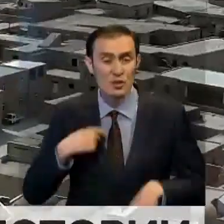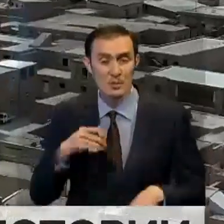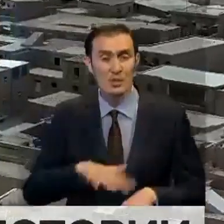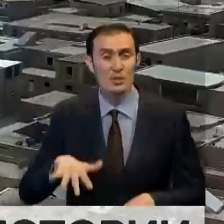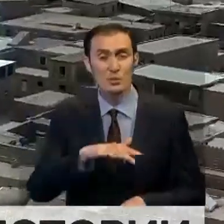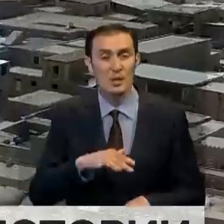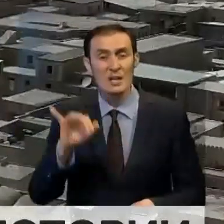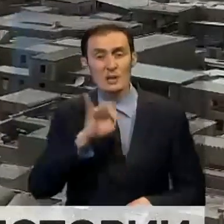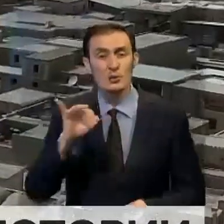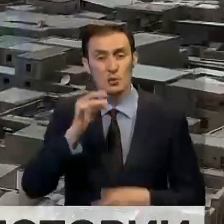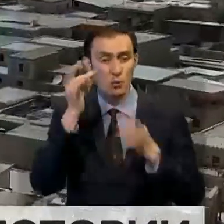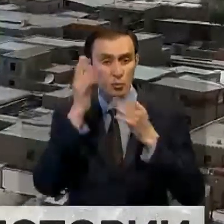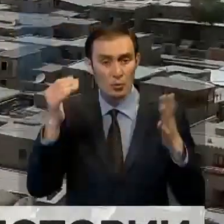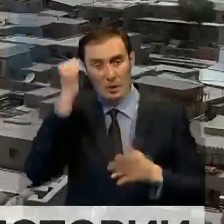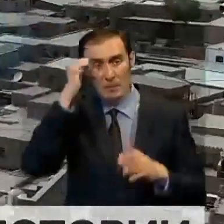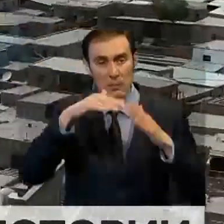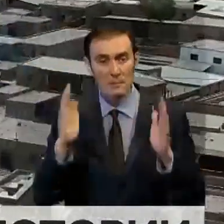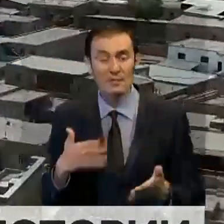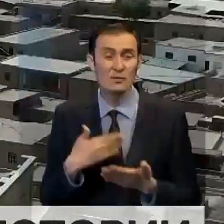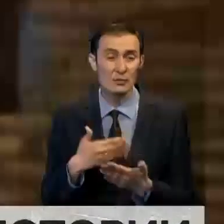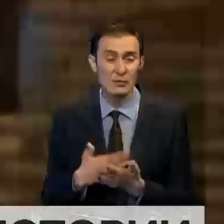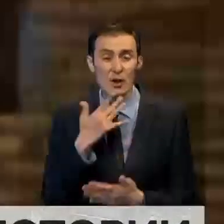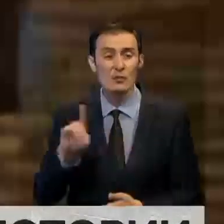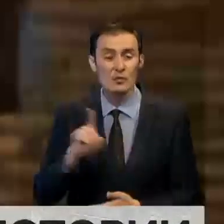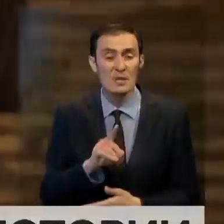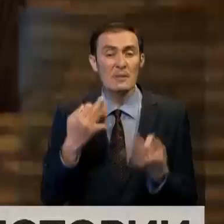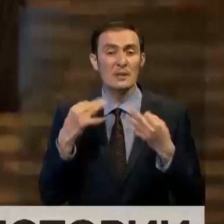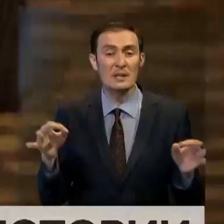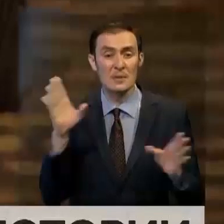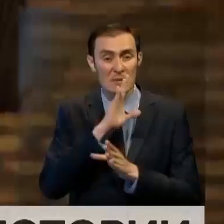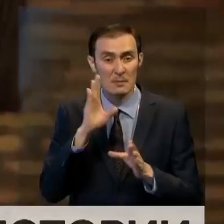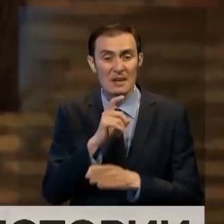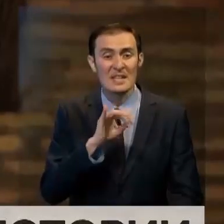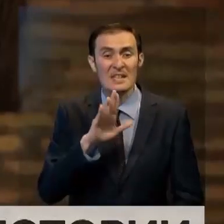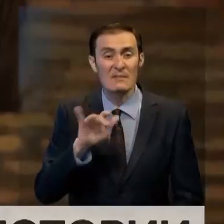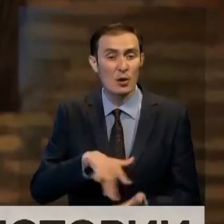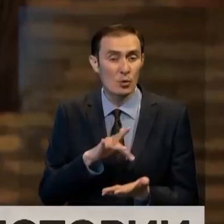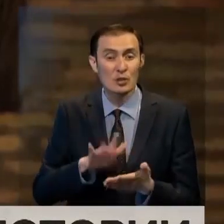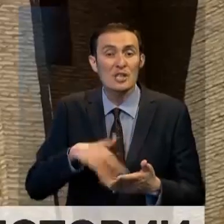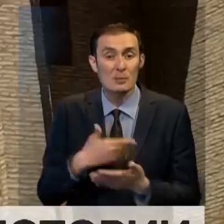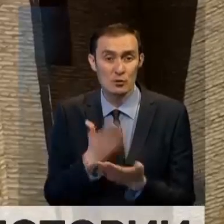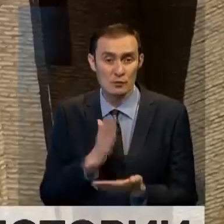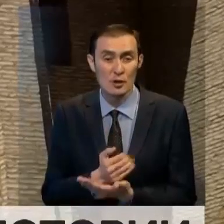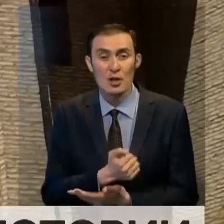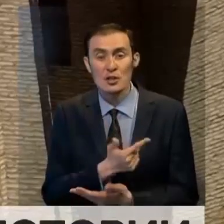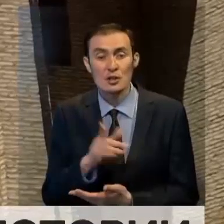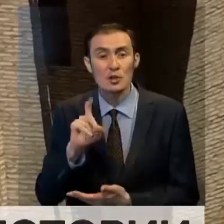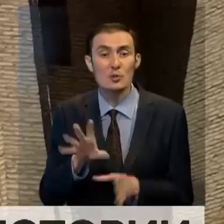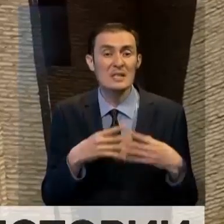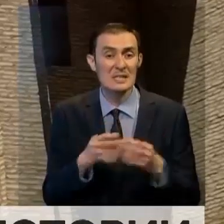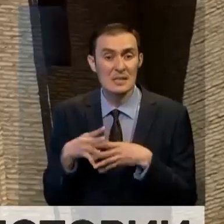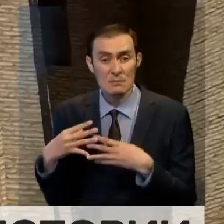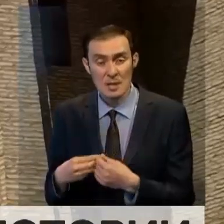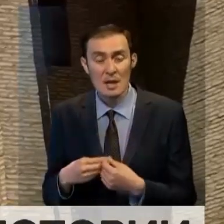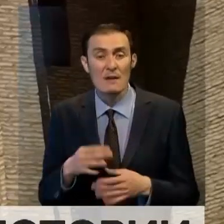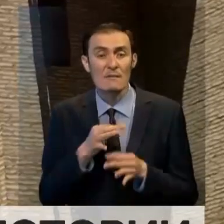на территориях историко-культурных памятников. К слову, в музее под открытым небом в Хиве до сих пор проживают несколько сотен семей. В